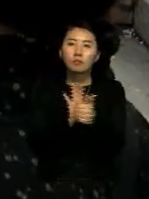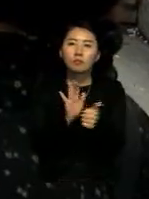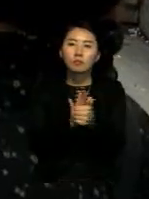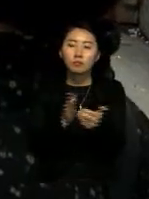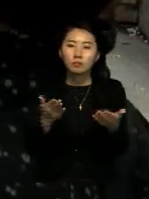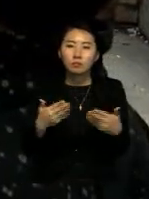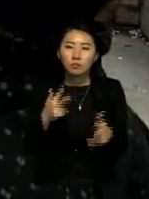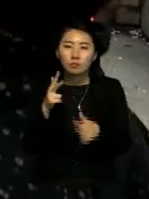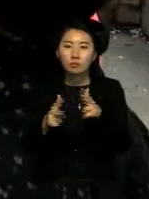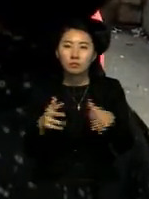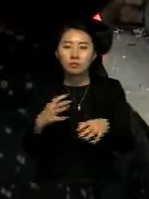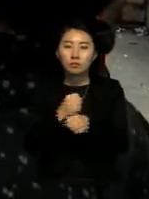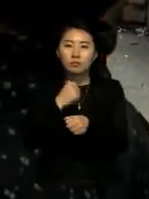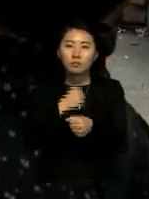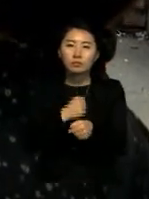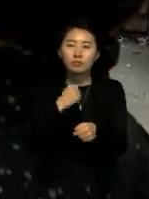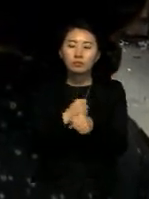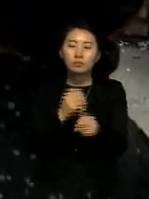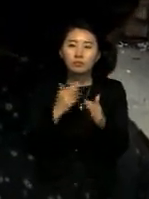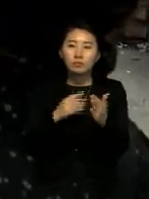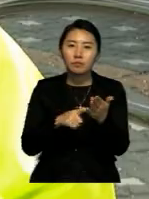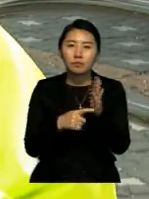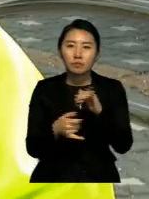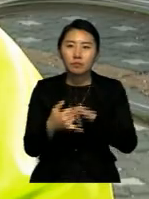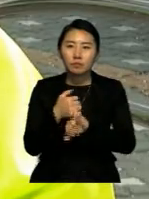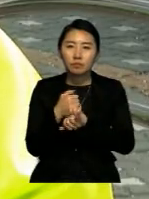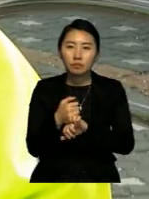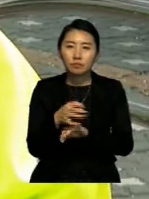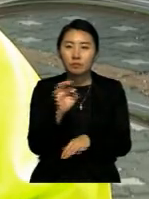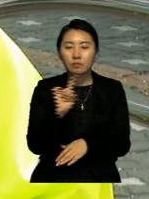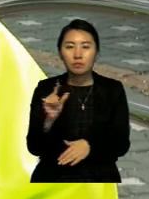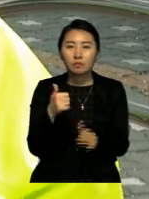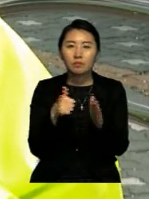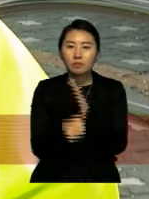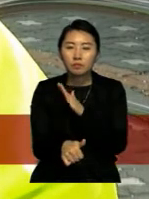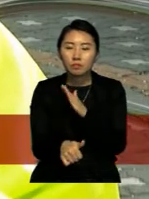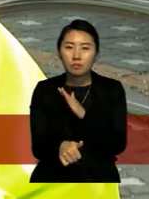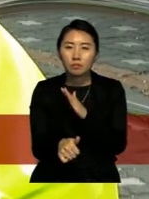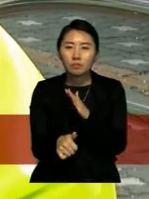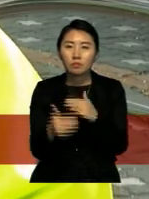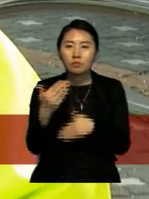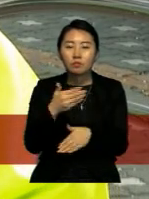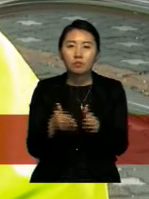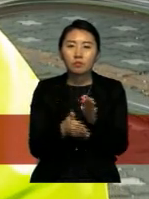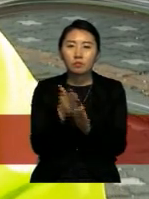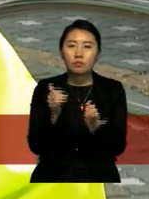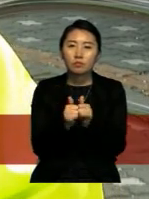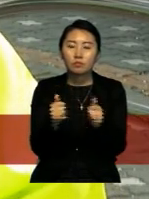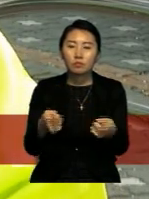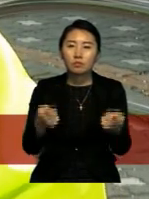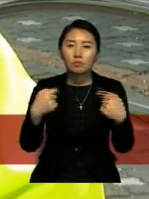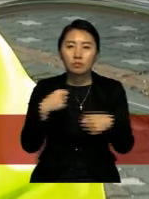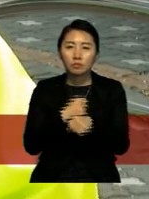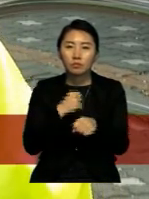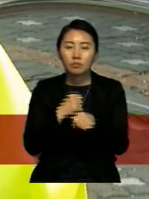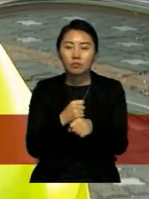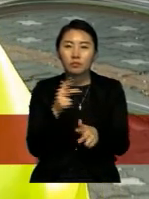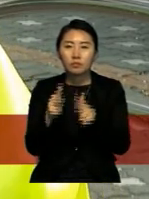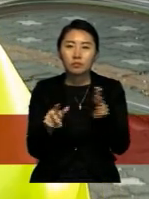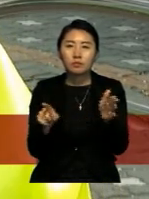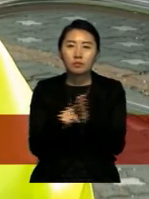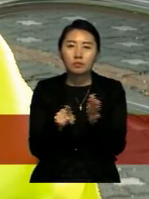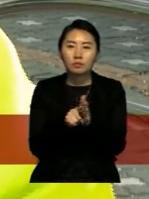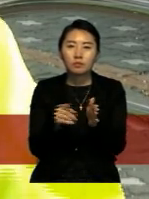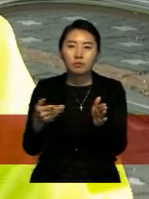받아 사업을 마무리 짓겠다고 공약했습니다. 안철수 대표도 구리시장을 방문해서 이 사업 지지